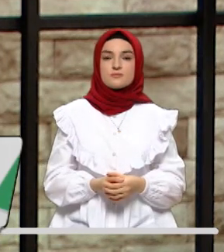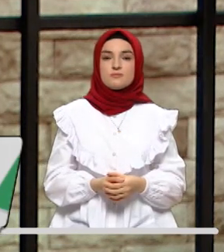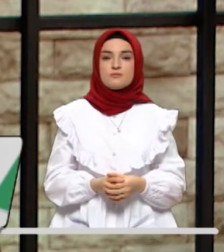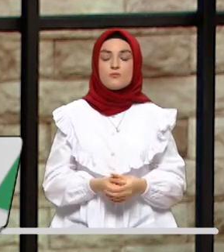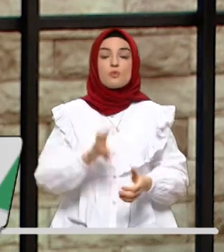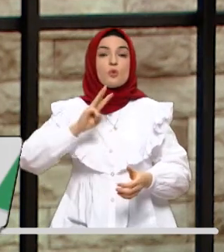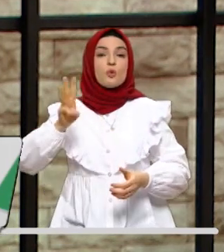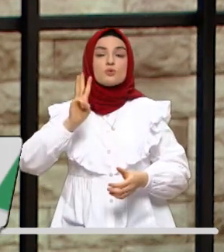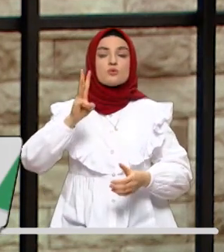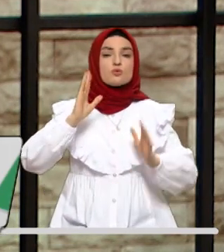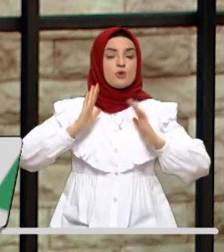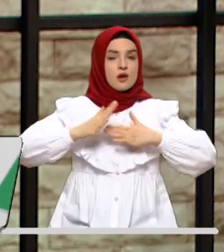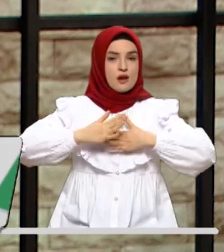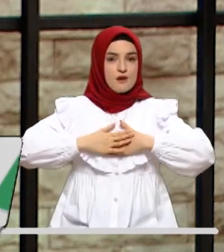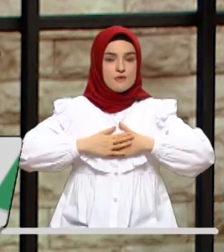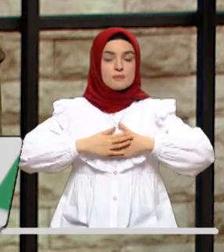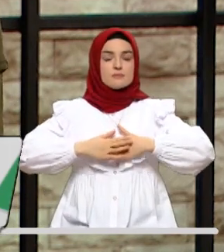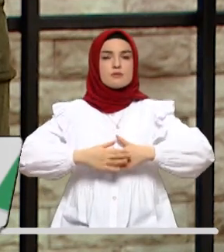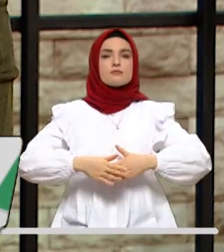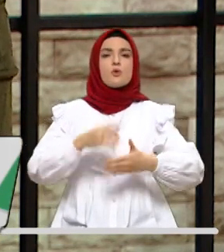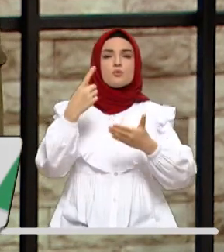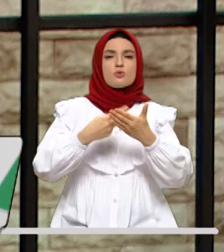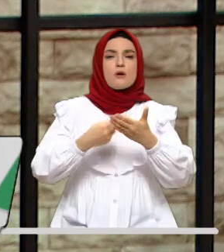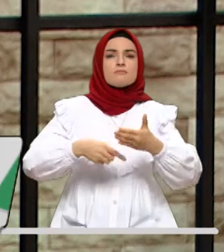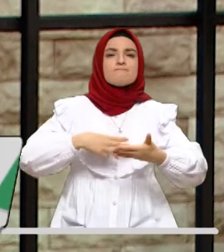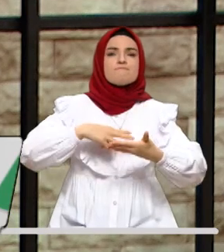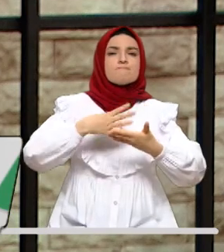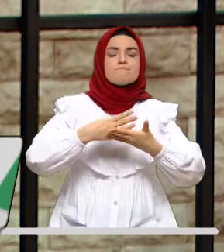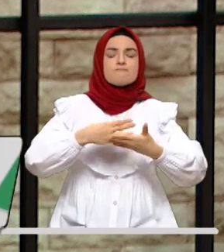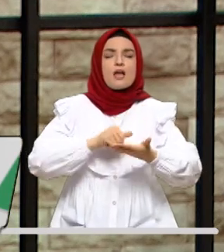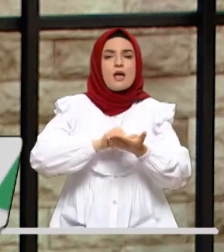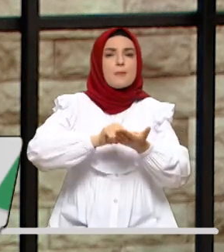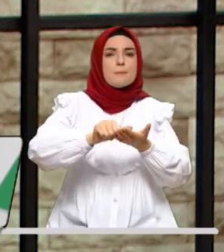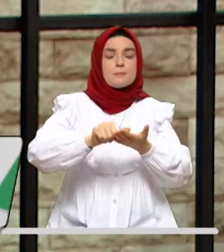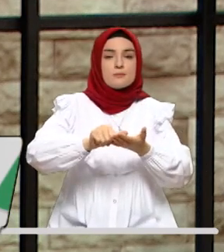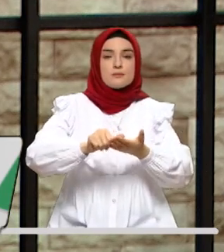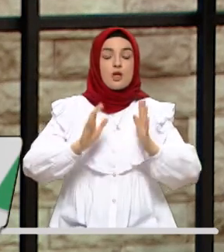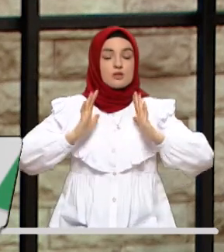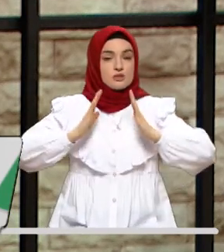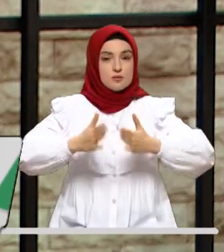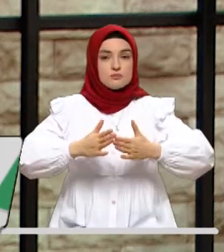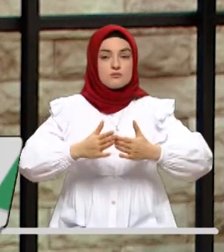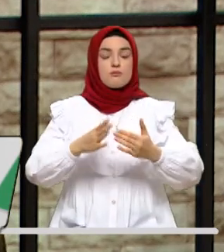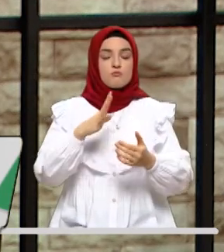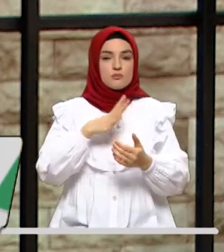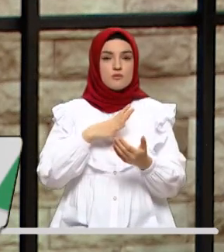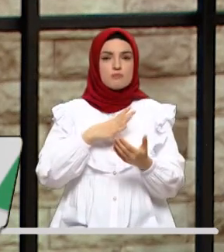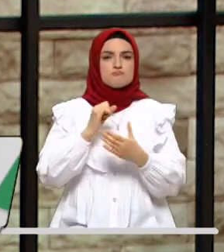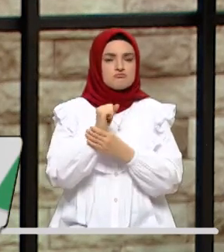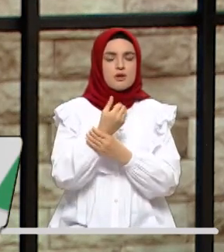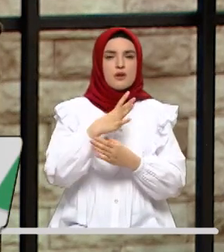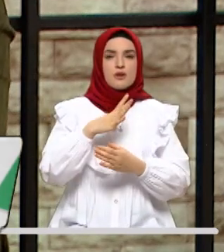hatimle kıldırabilecek derecede hafızlığa mahir. Yozgatlı İhsan Efendi anlatıyor. Mehmet